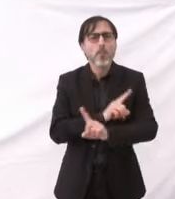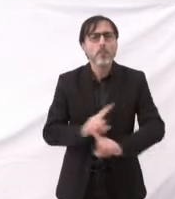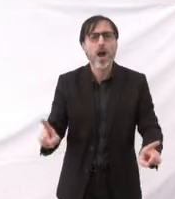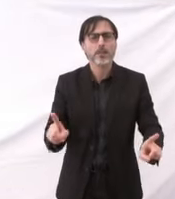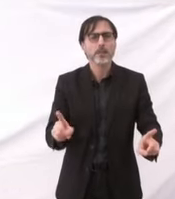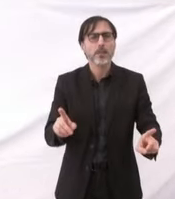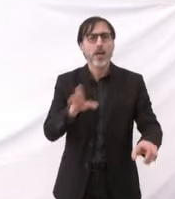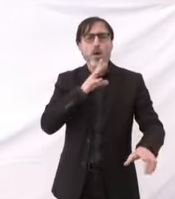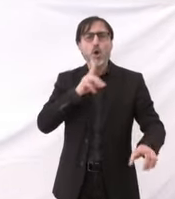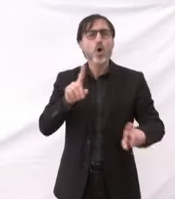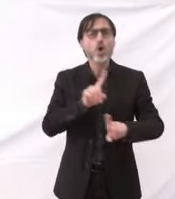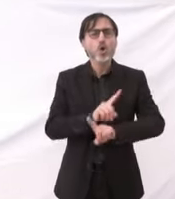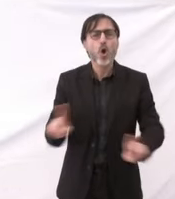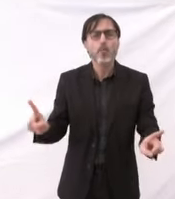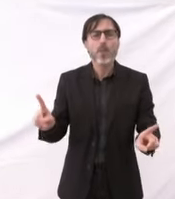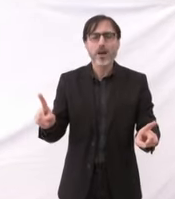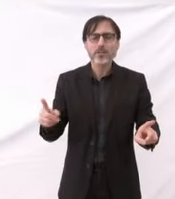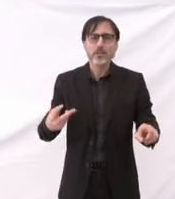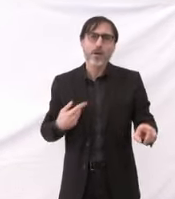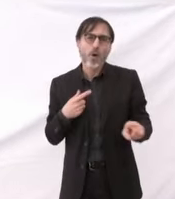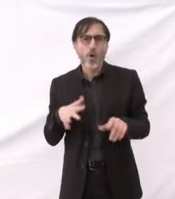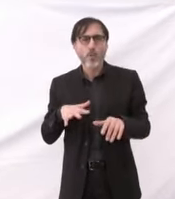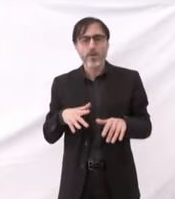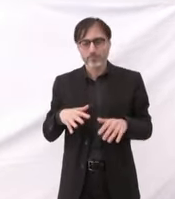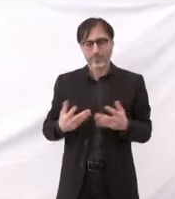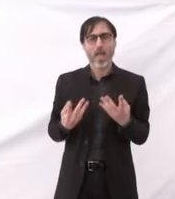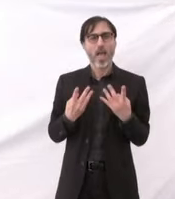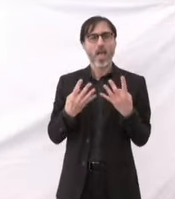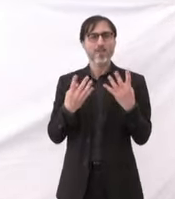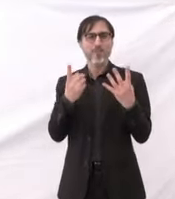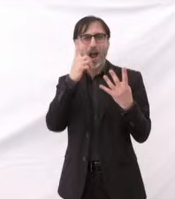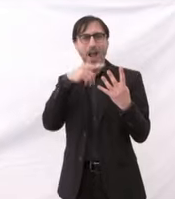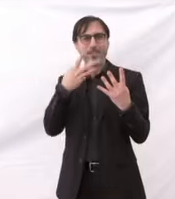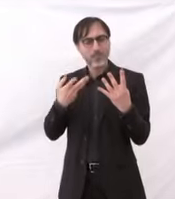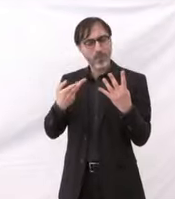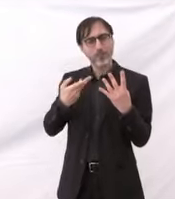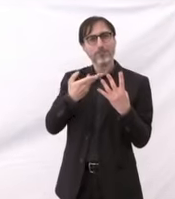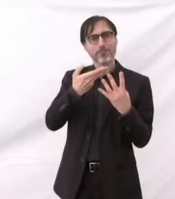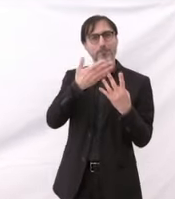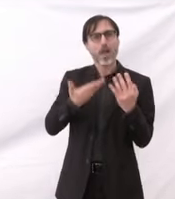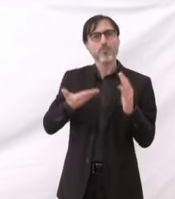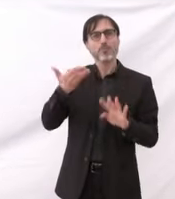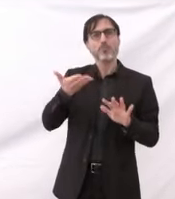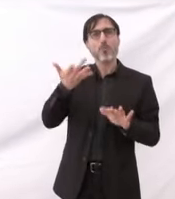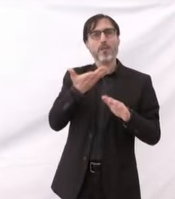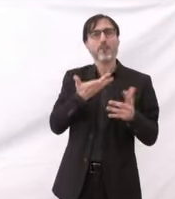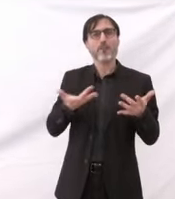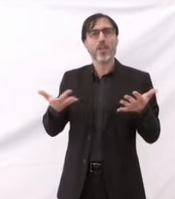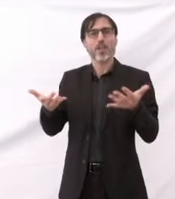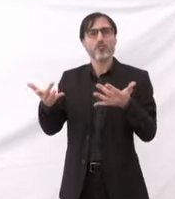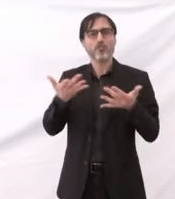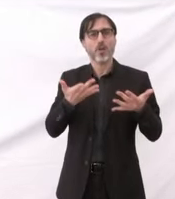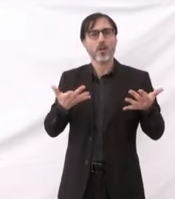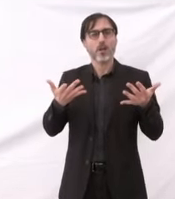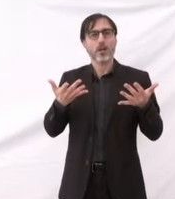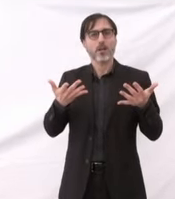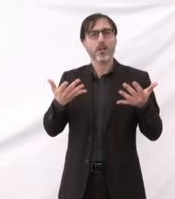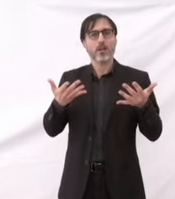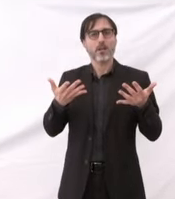non basta tagliare la mala erba in superficie, questo impegno viene fatto.